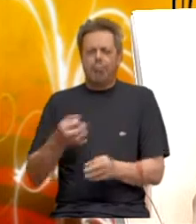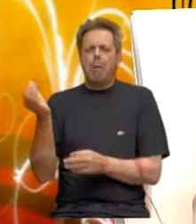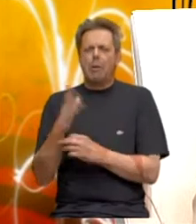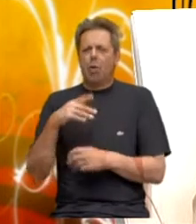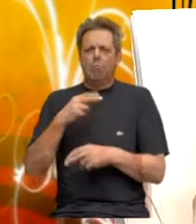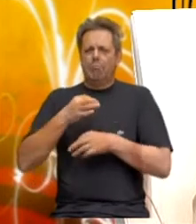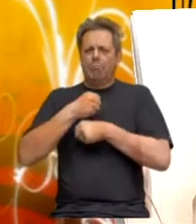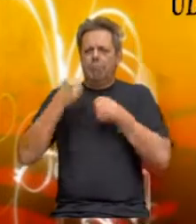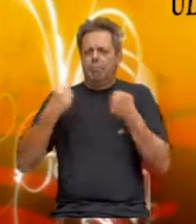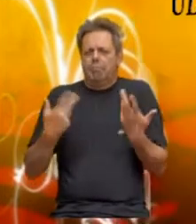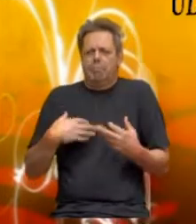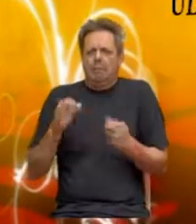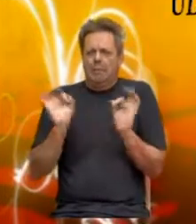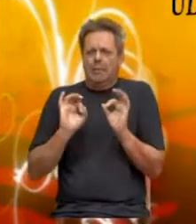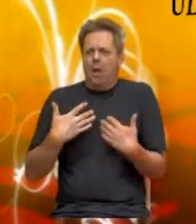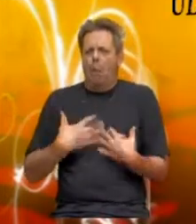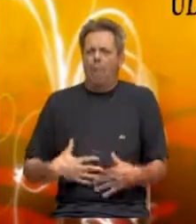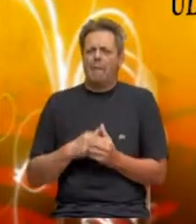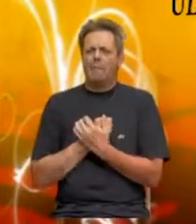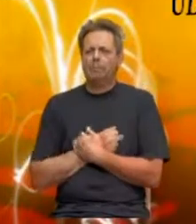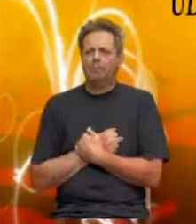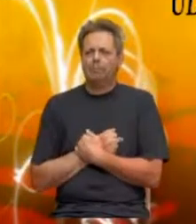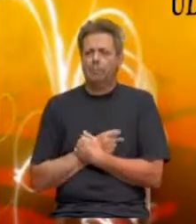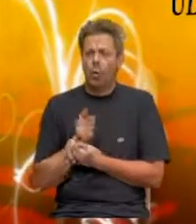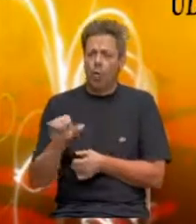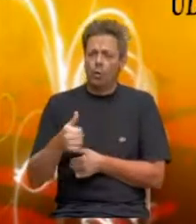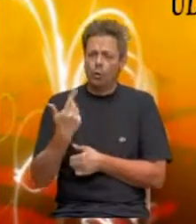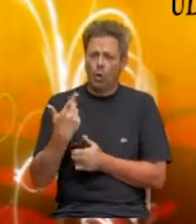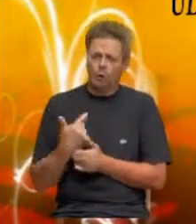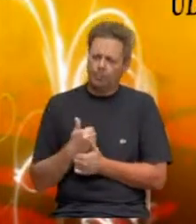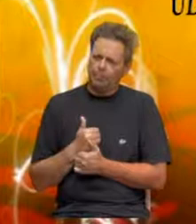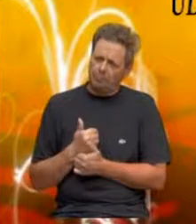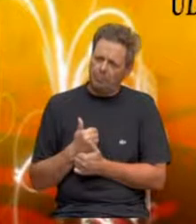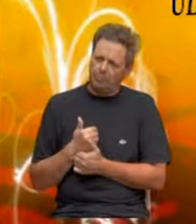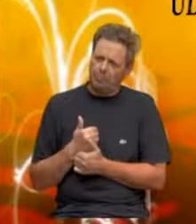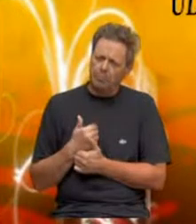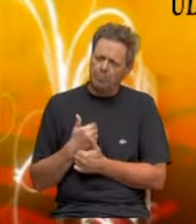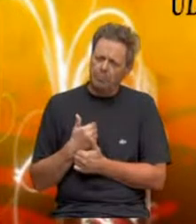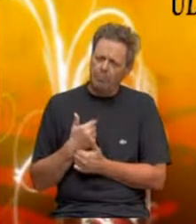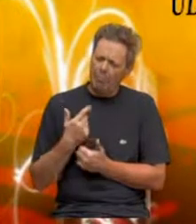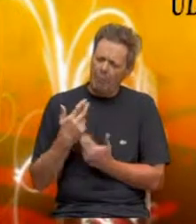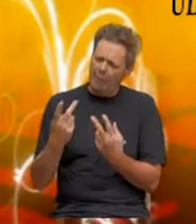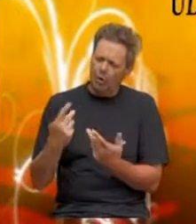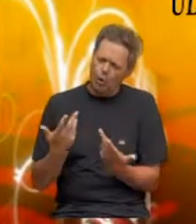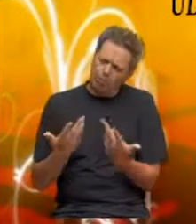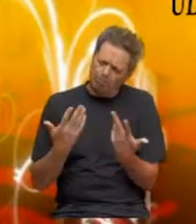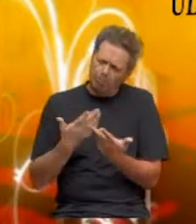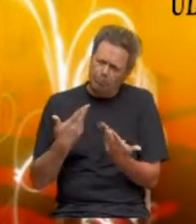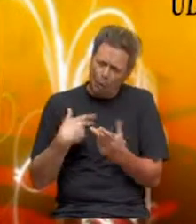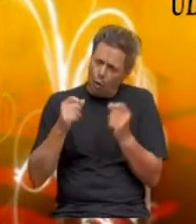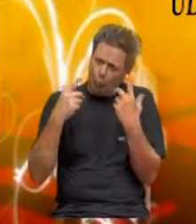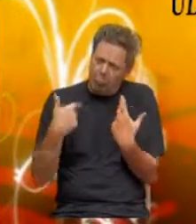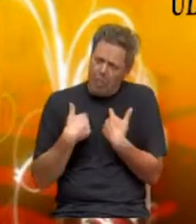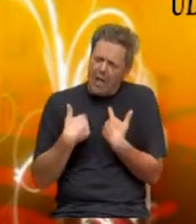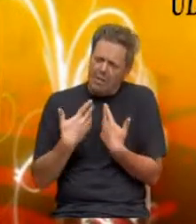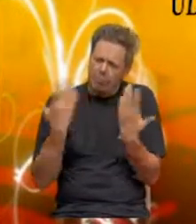je isto tako važno. Da, što je jako važno. Tako je. I ono što je još za mene isto fascinantno kod vas, bila ste asistentica